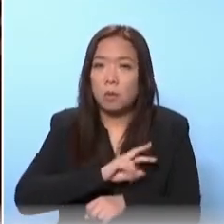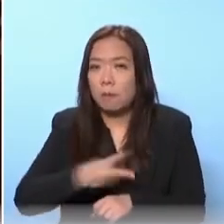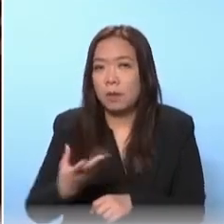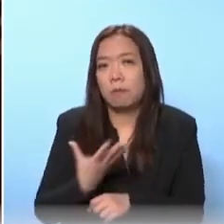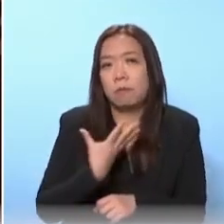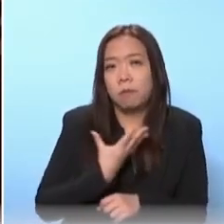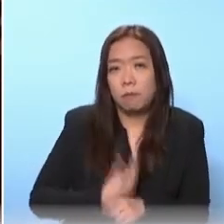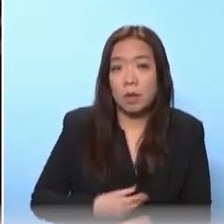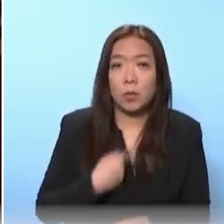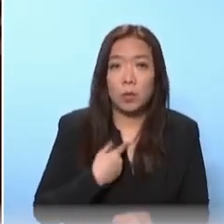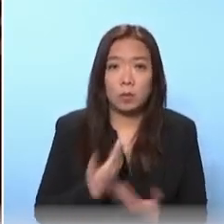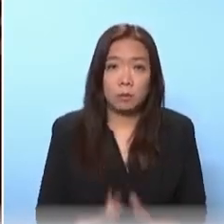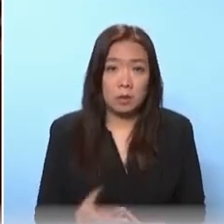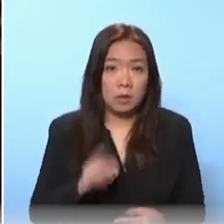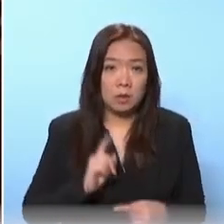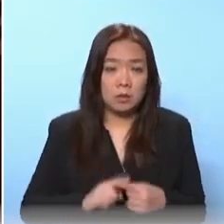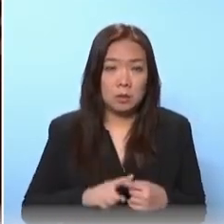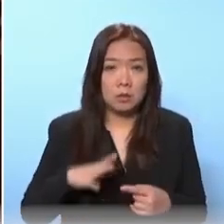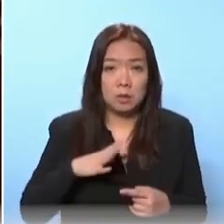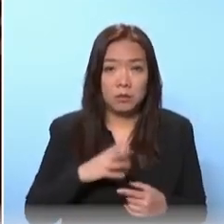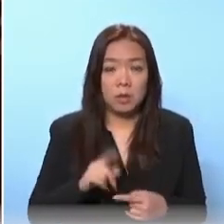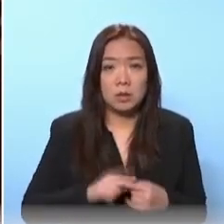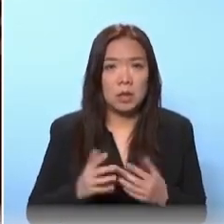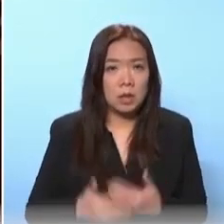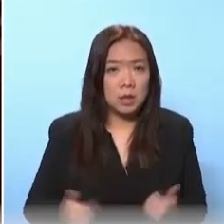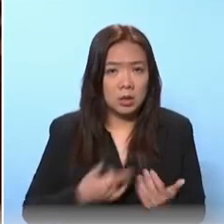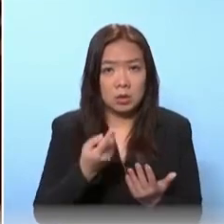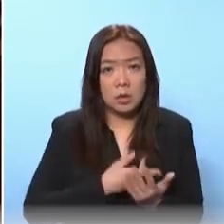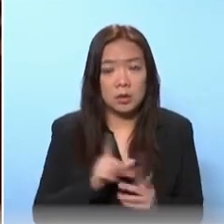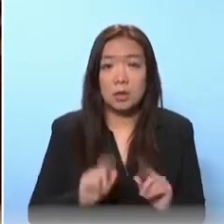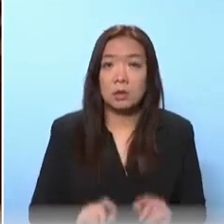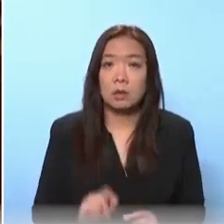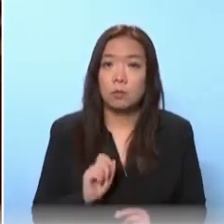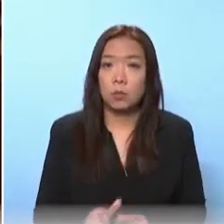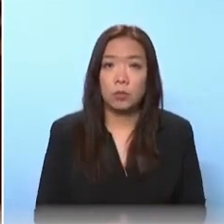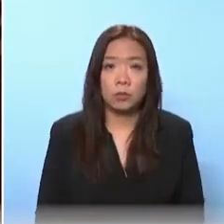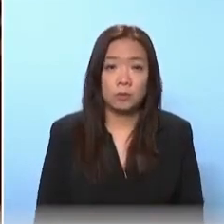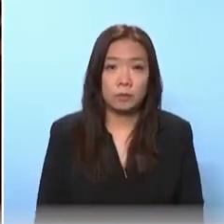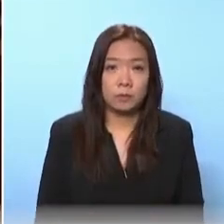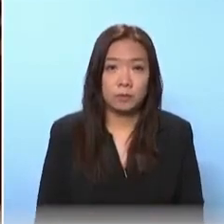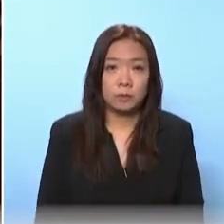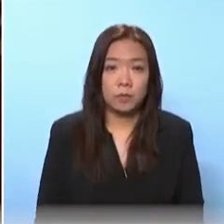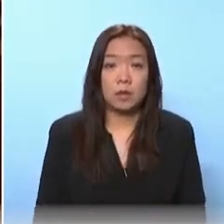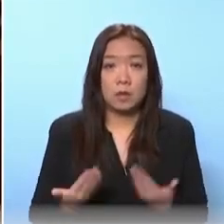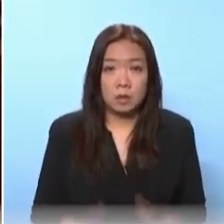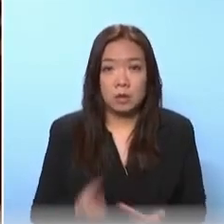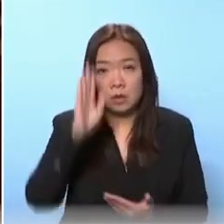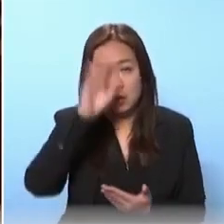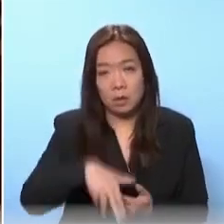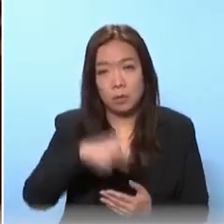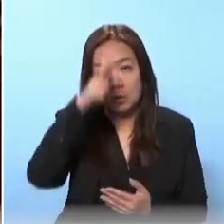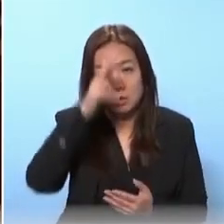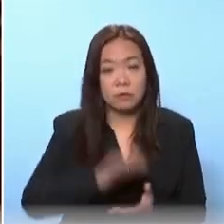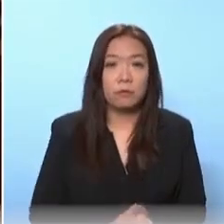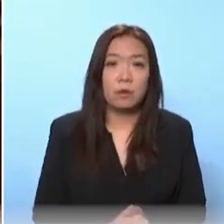在這樣的情況，又怎可以談得上是一套健康的機制呢？所以在這一方面，我很希望政府